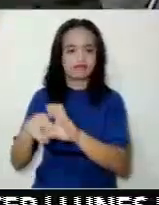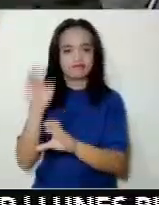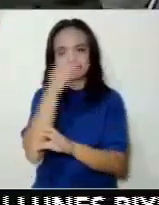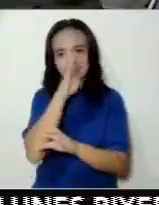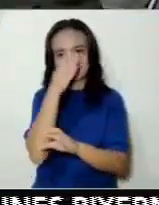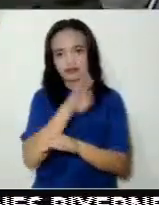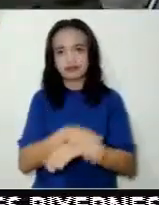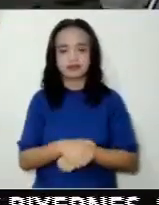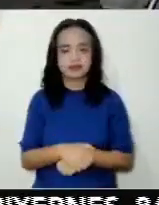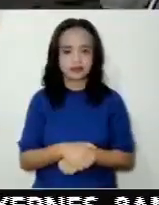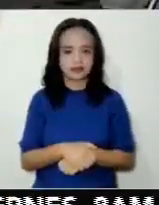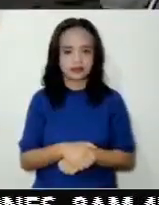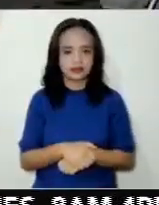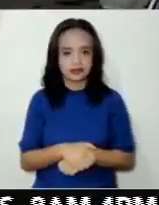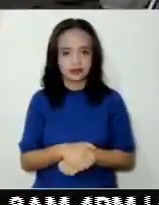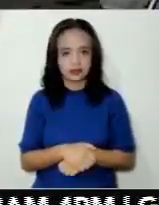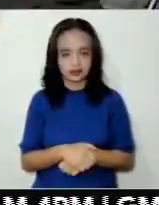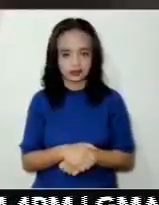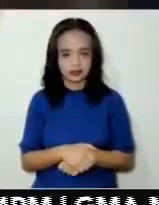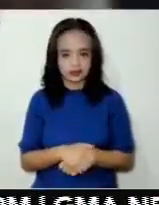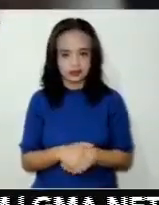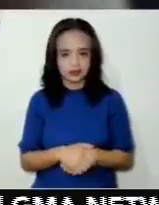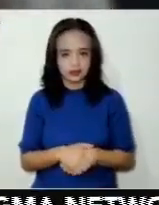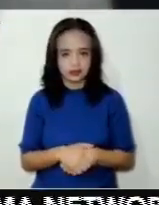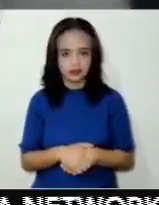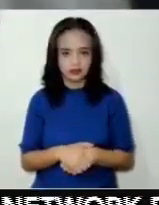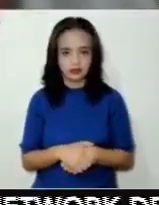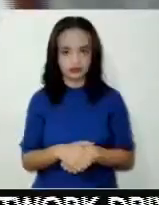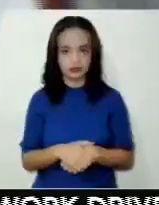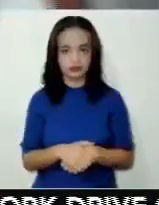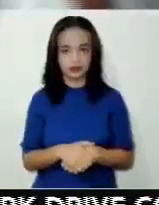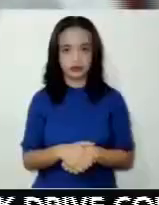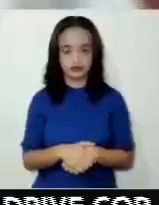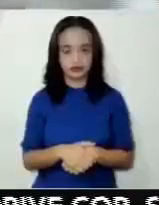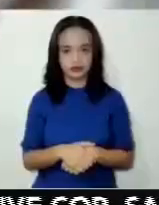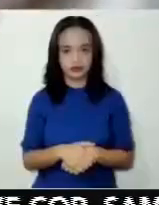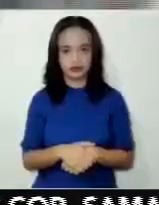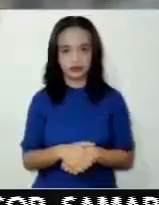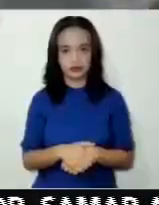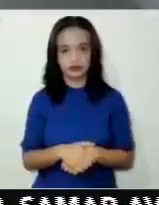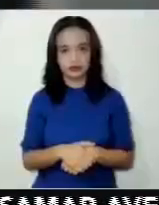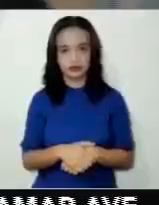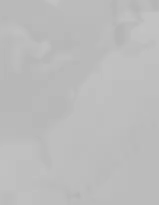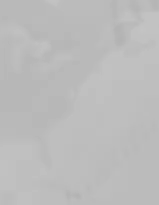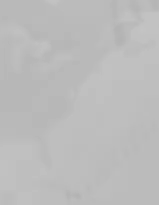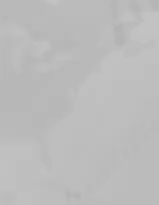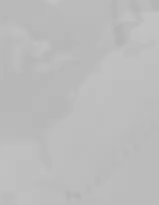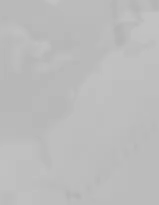Para sa GMA Integrated News, Jonathan Andal, nakatutok, 24 oras.